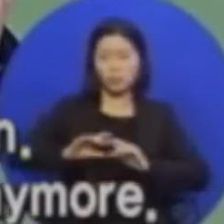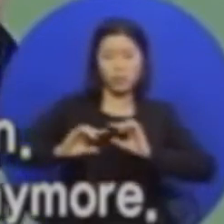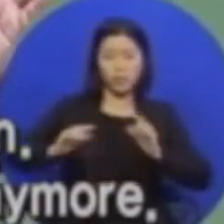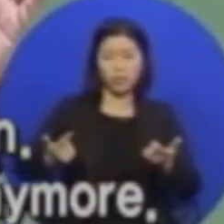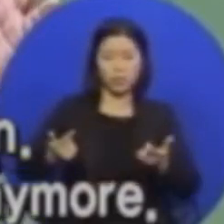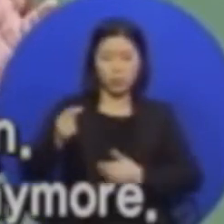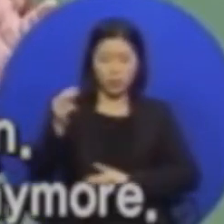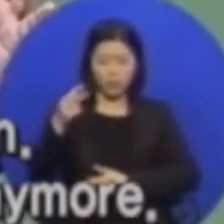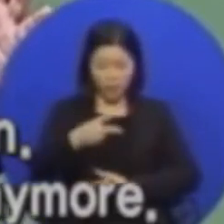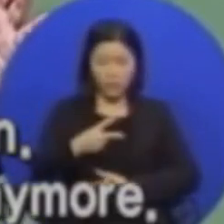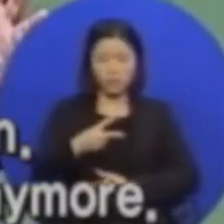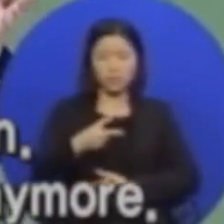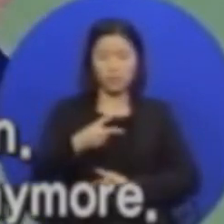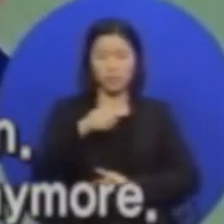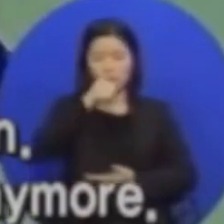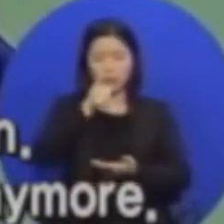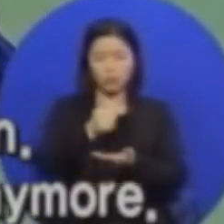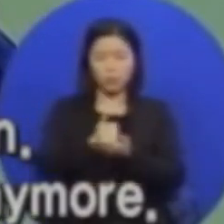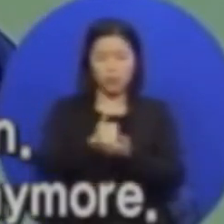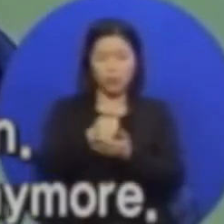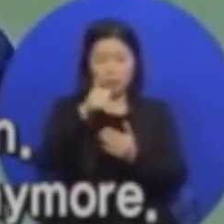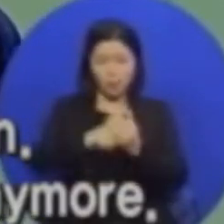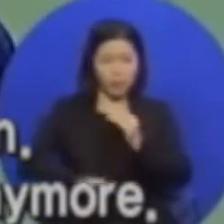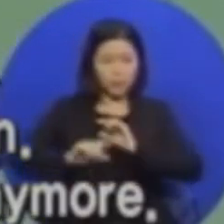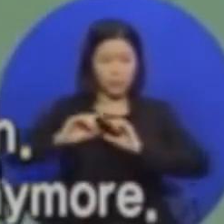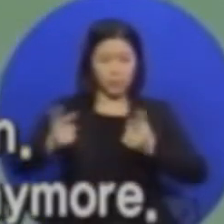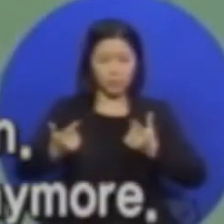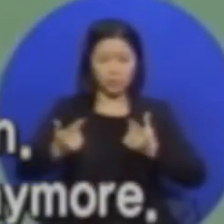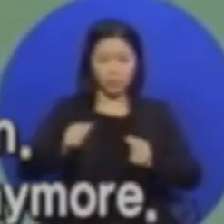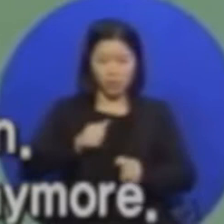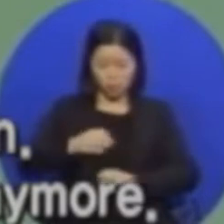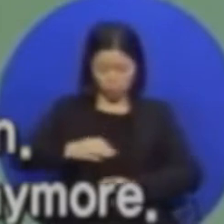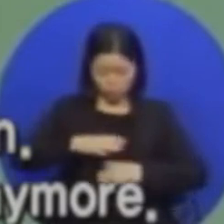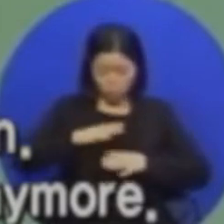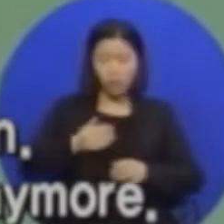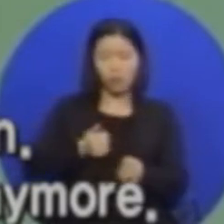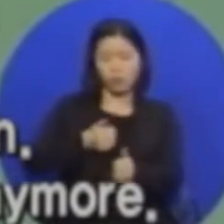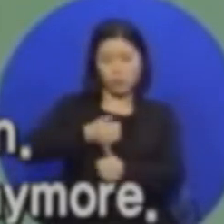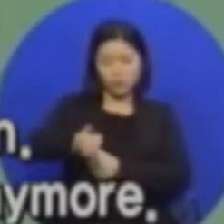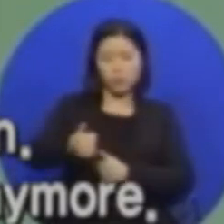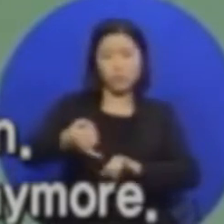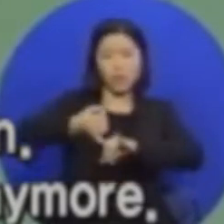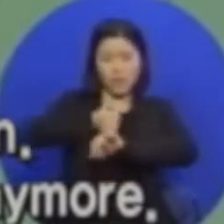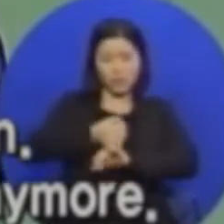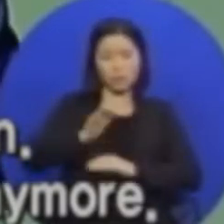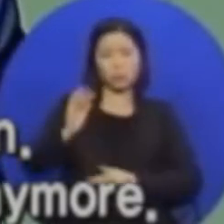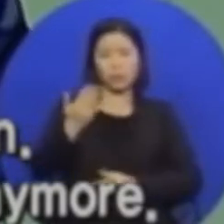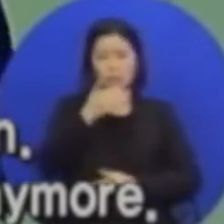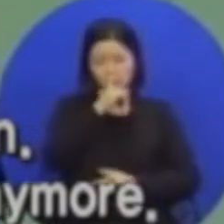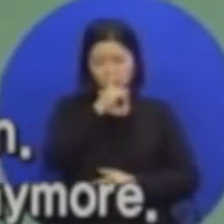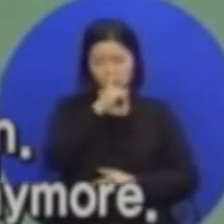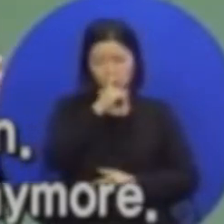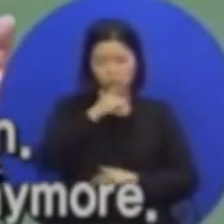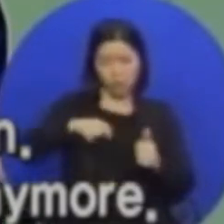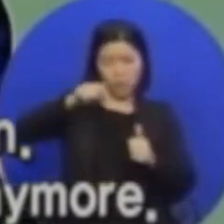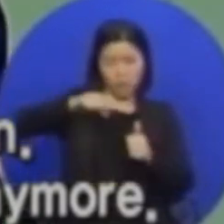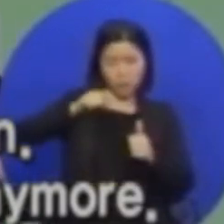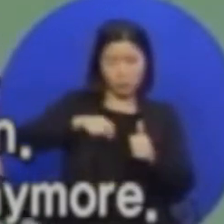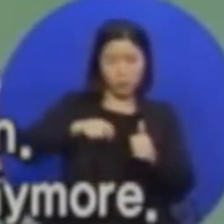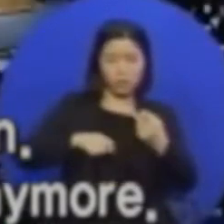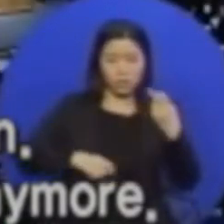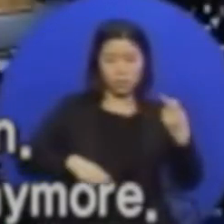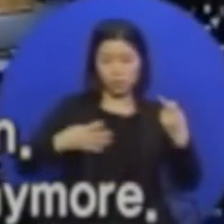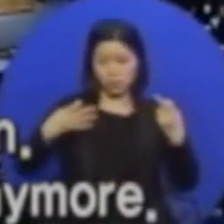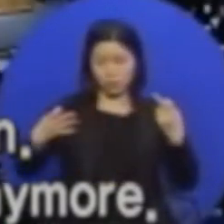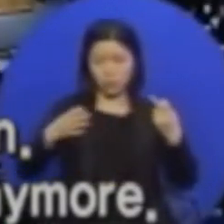죄를 짓지 않게 하는 죄에서 에 놀라운 승리가 약속이 돼 있어요 히브리서 12장 14절